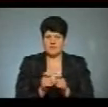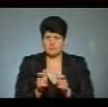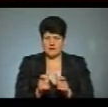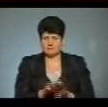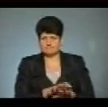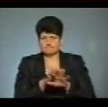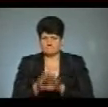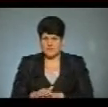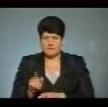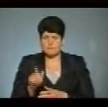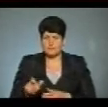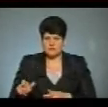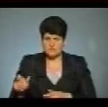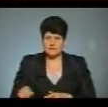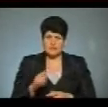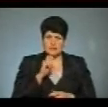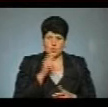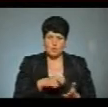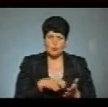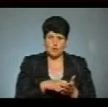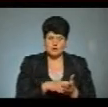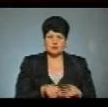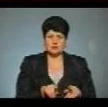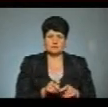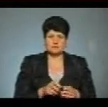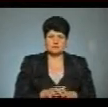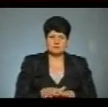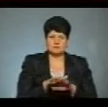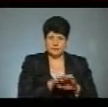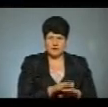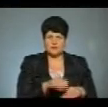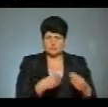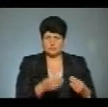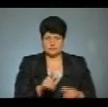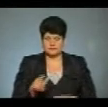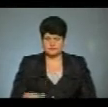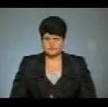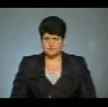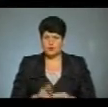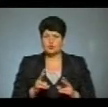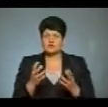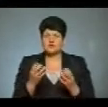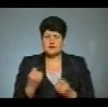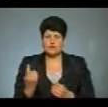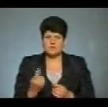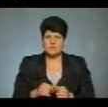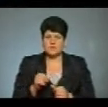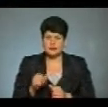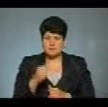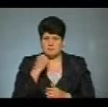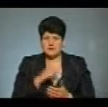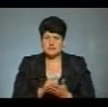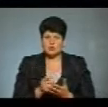наших пенсіонерів, та на Укрпошту, де будуть доставлені нашим пенсіонерам. Хто ще в області, окрім пенсіонерів,